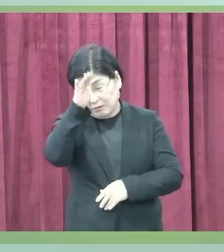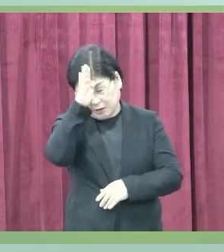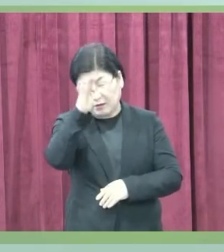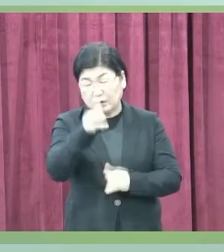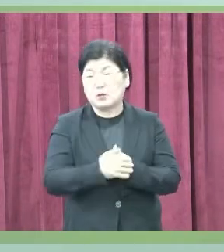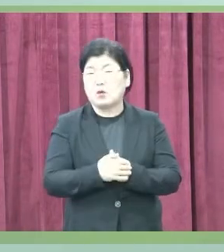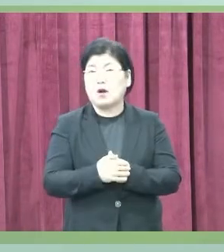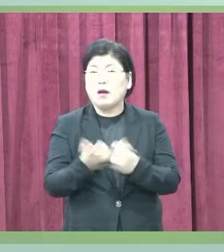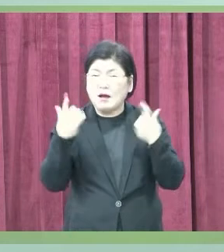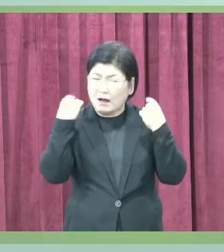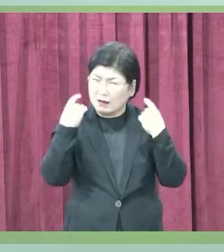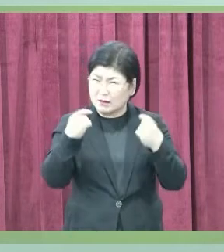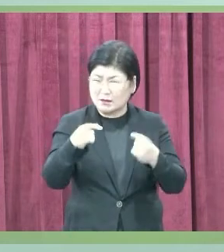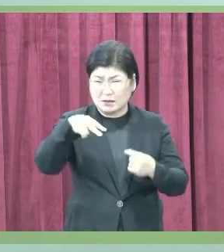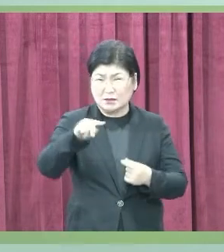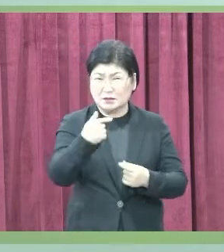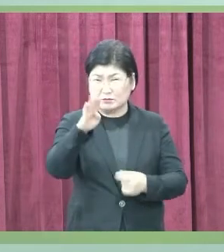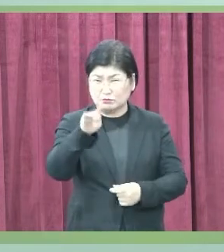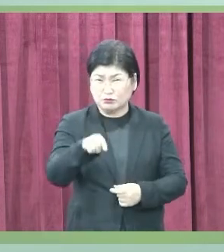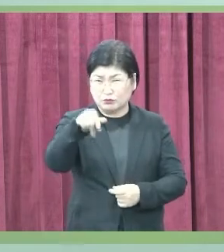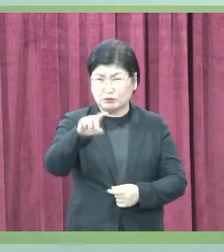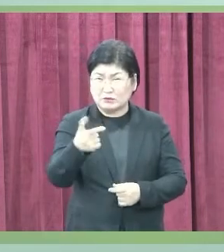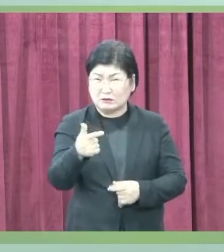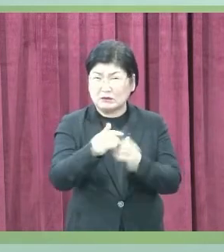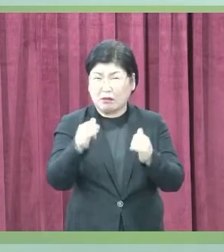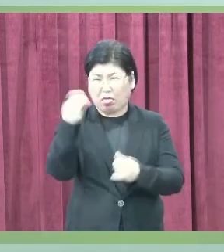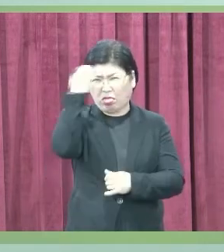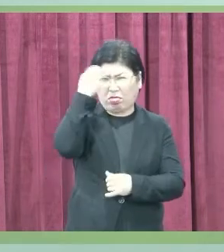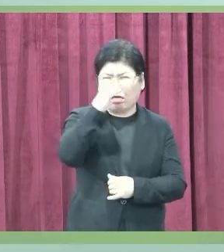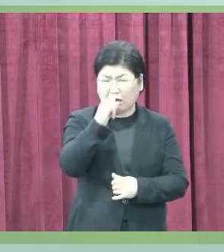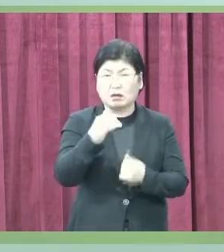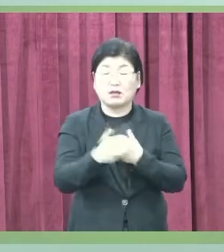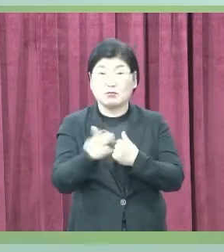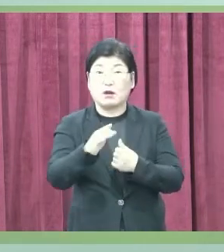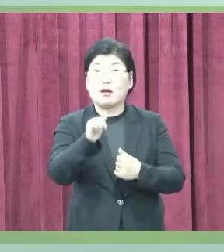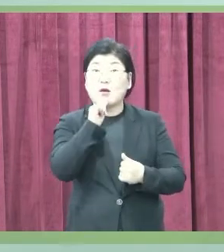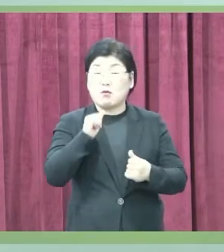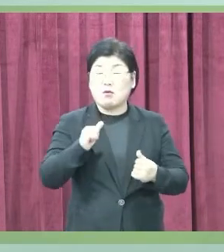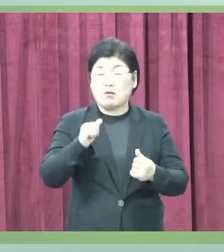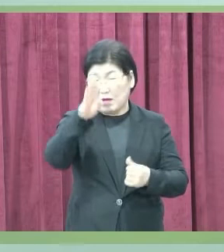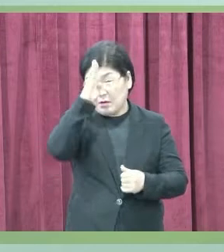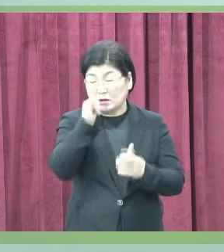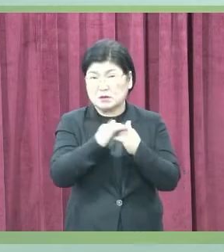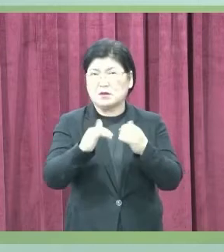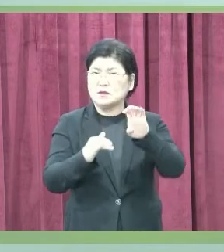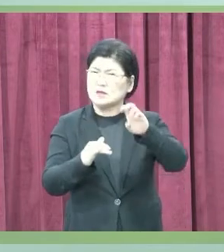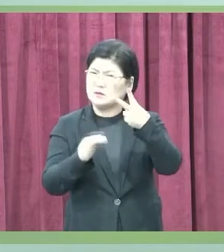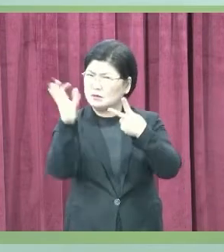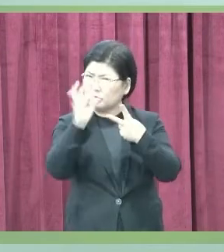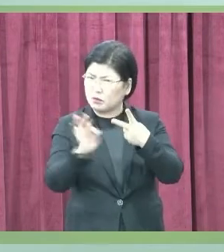만성 신부전증에서 대표적인 증상 중에 하나가 빈혈이거든요. 그래서 신장장애 중에서 43%가 빈혈을 가지고